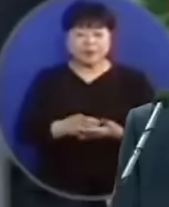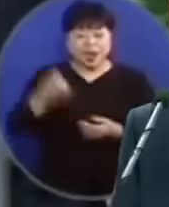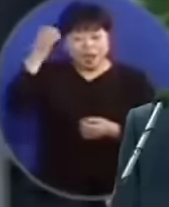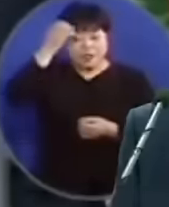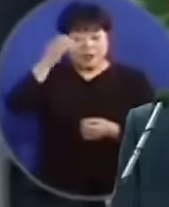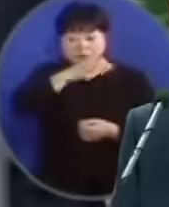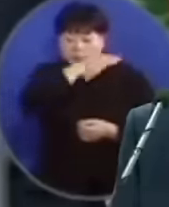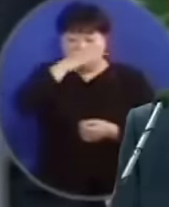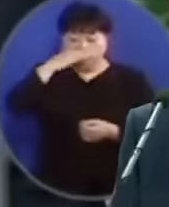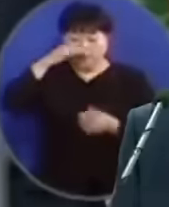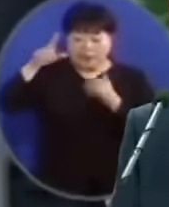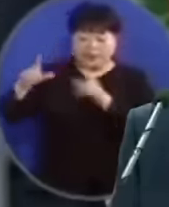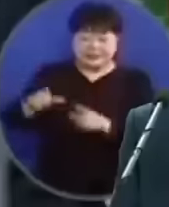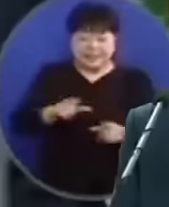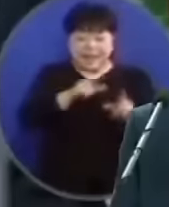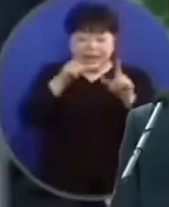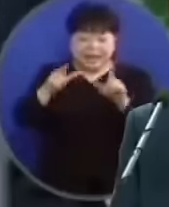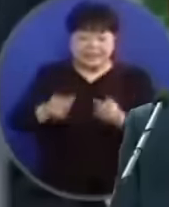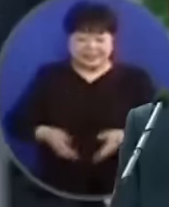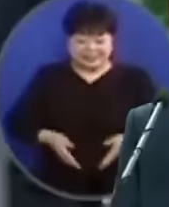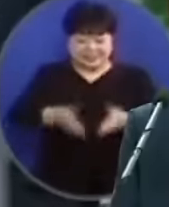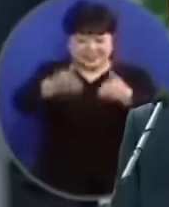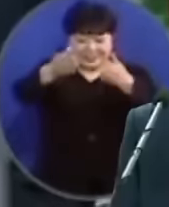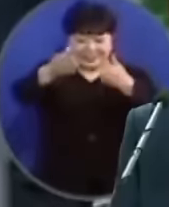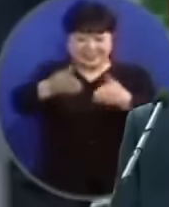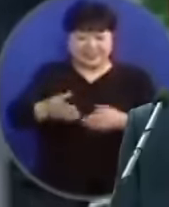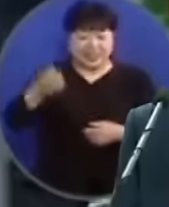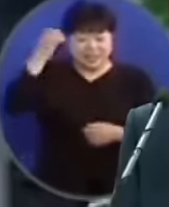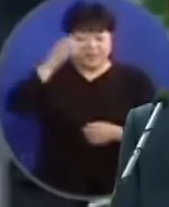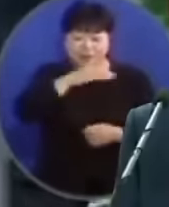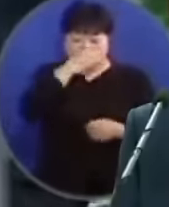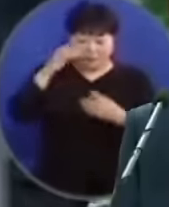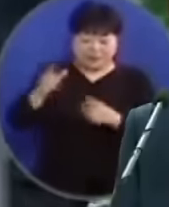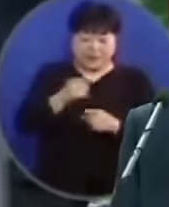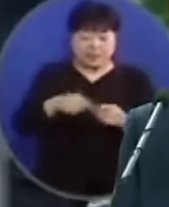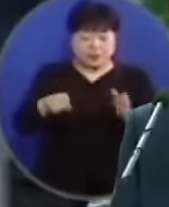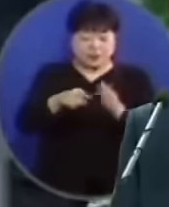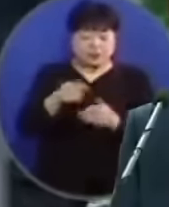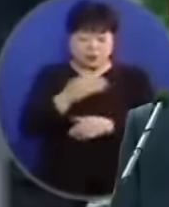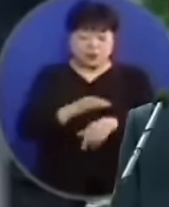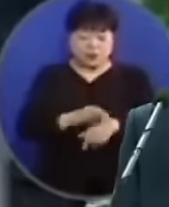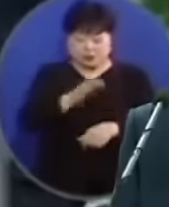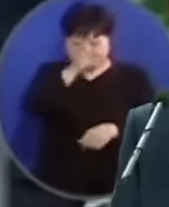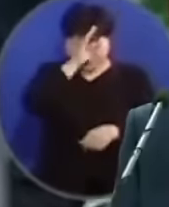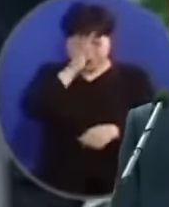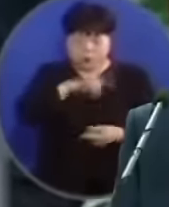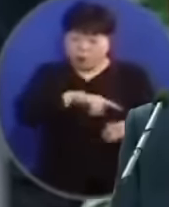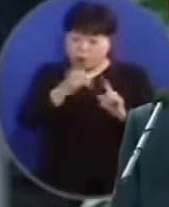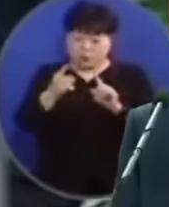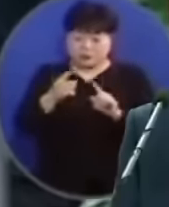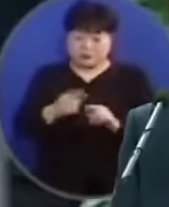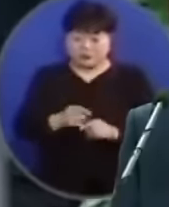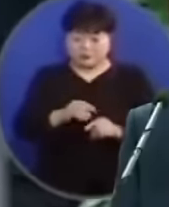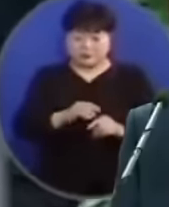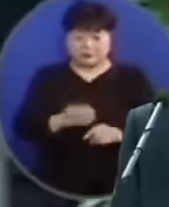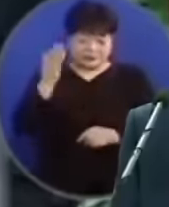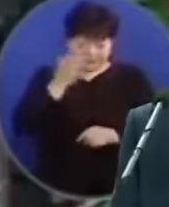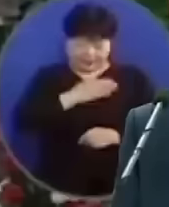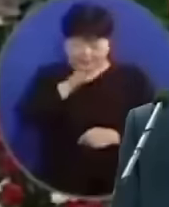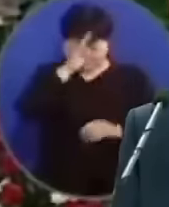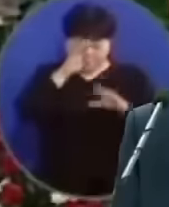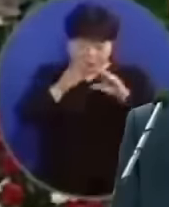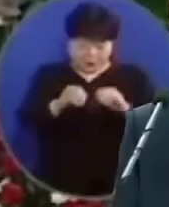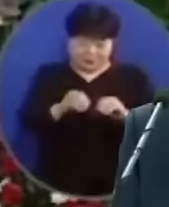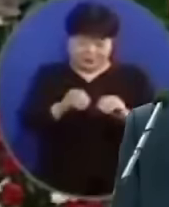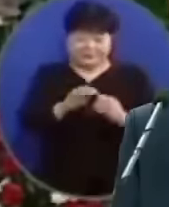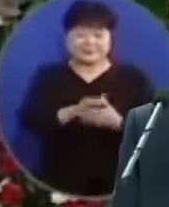영적으로 올바르게 하나님 앞에 살아가는 길인데, 영적으로 올바르게 살면 육신의 병도 다 고치겠다고 말씀하신 것입니다.